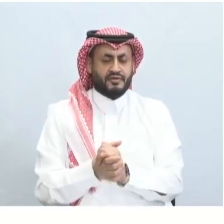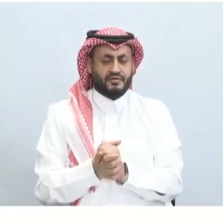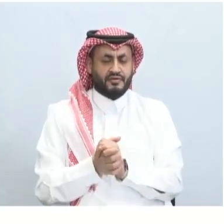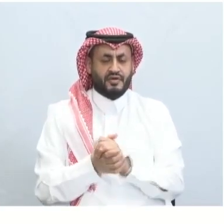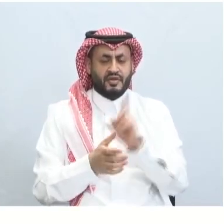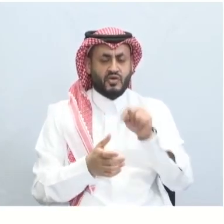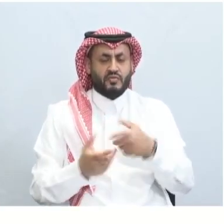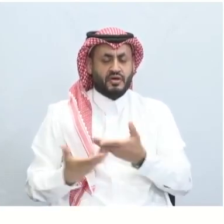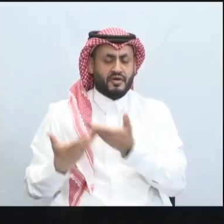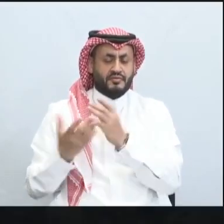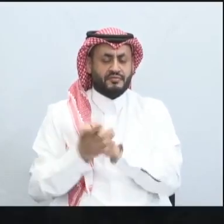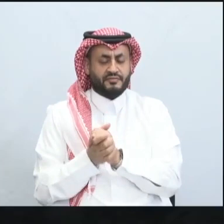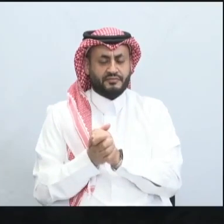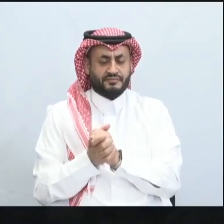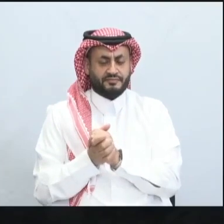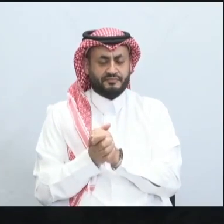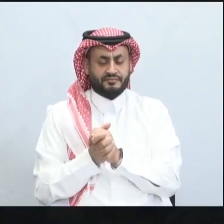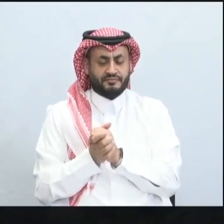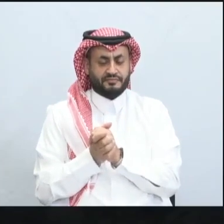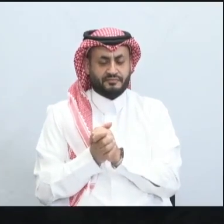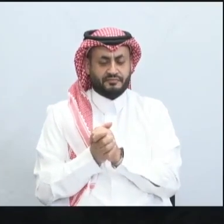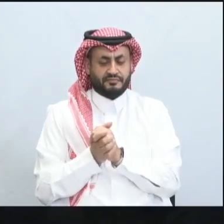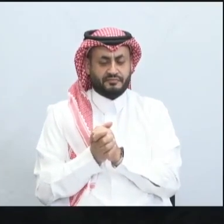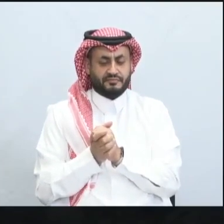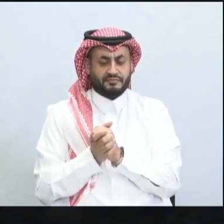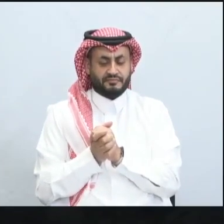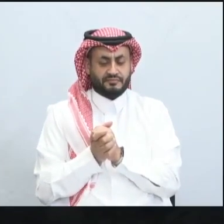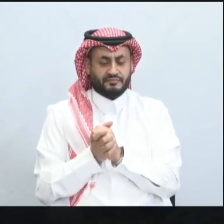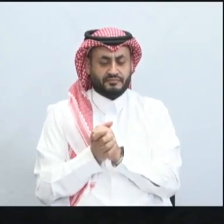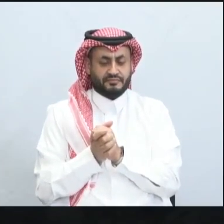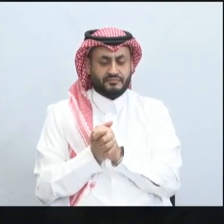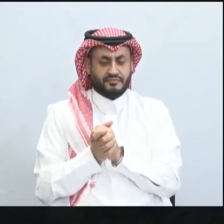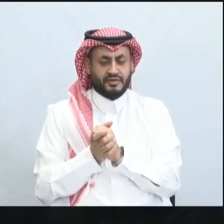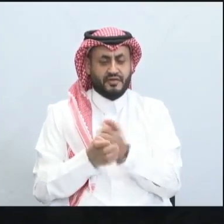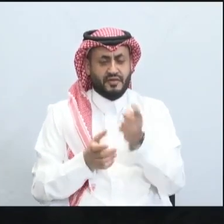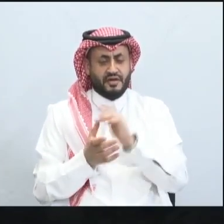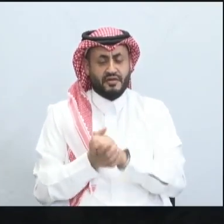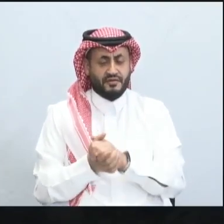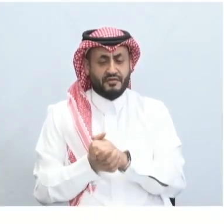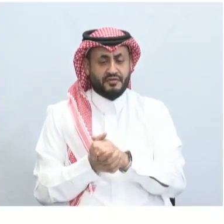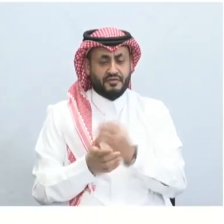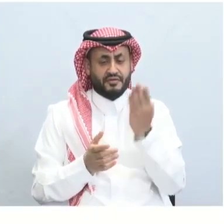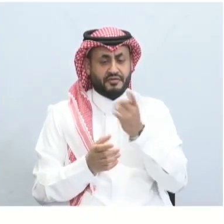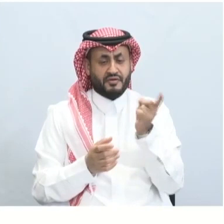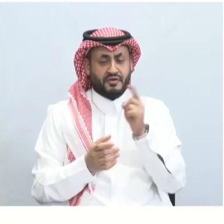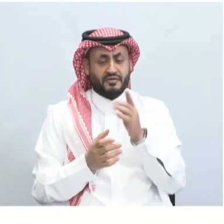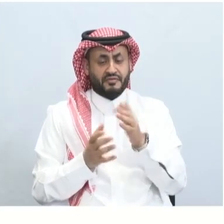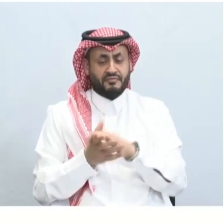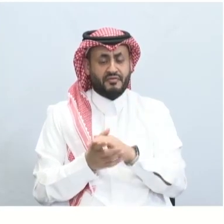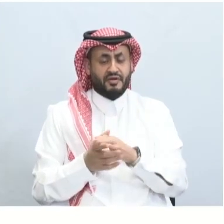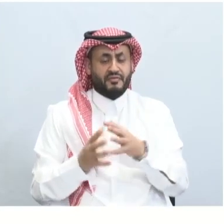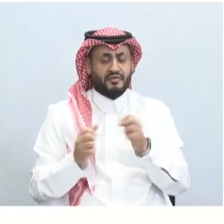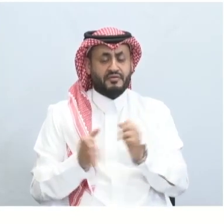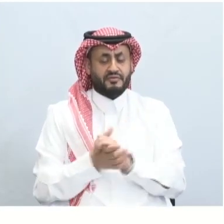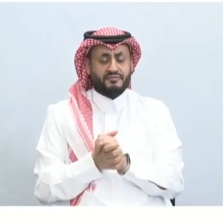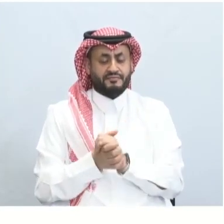فاذا الان ذكرنا جمله من تفسير هذه السوره وما تبقى سناخذ في الدرس القادم بينا